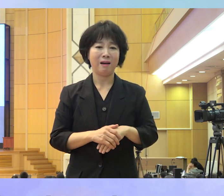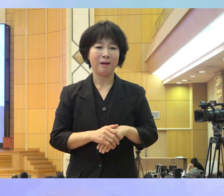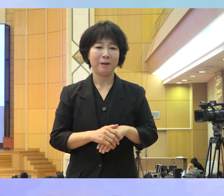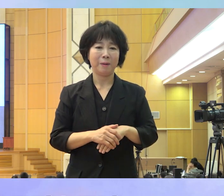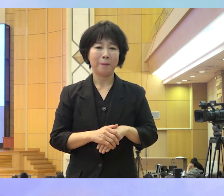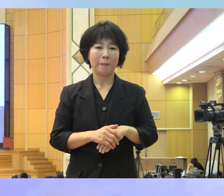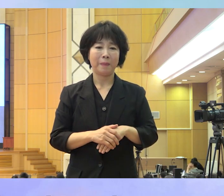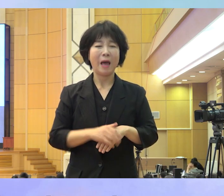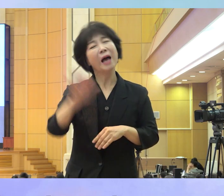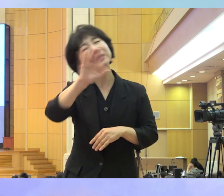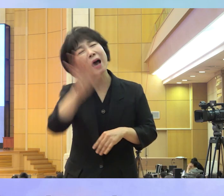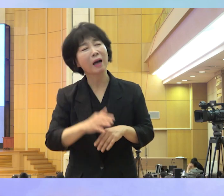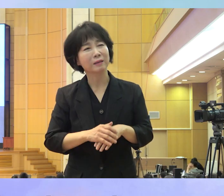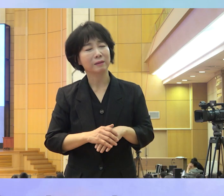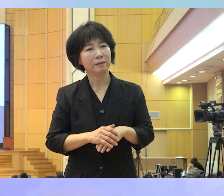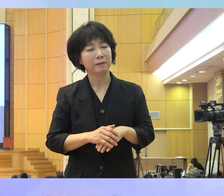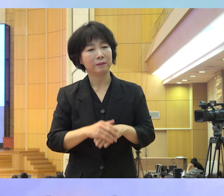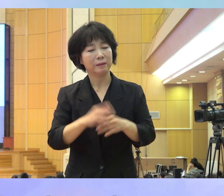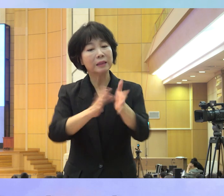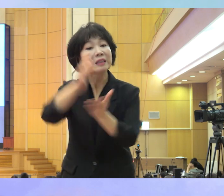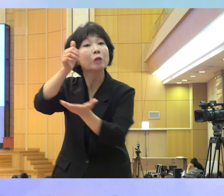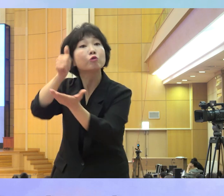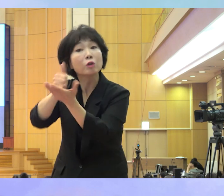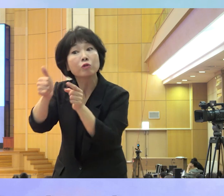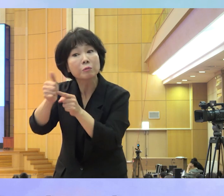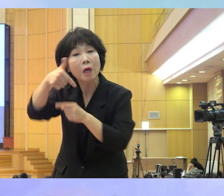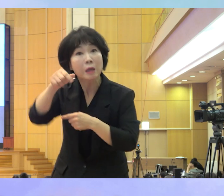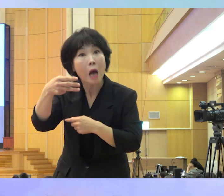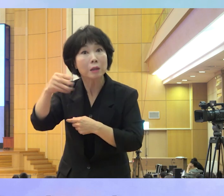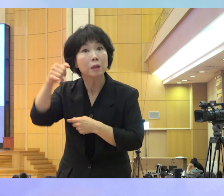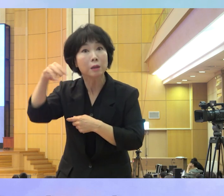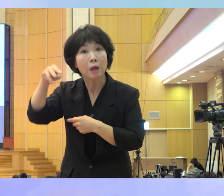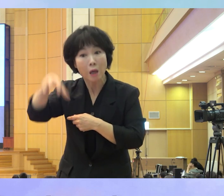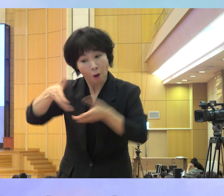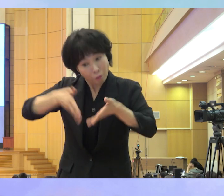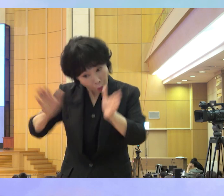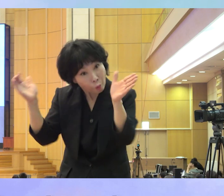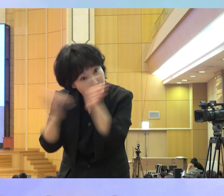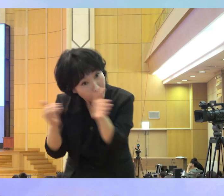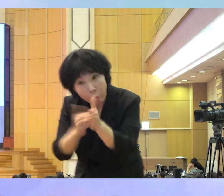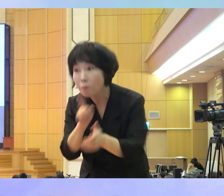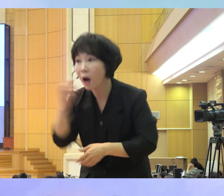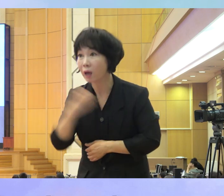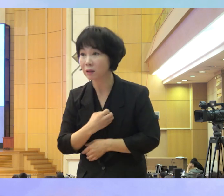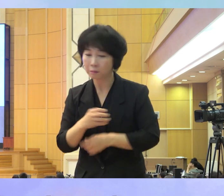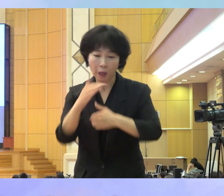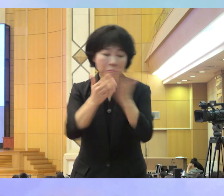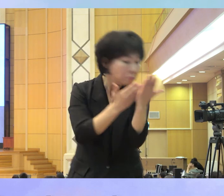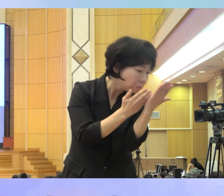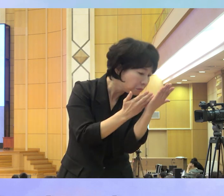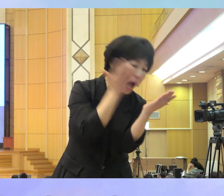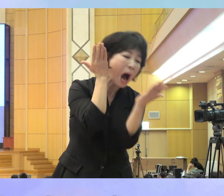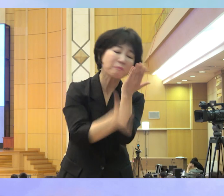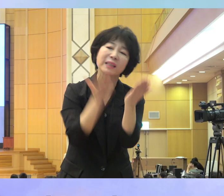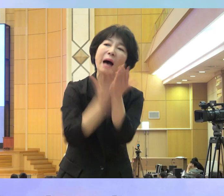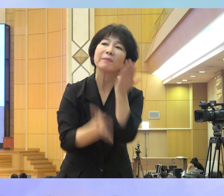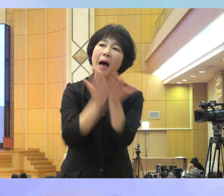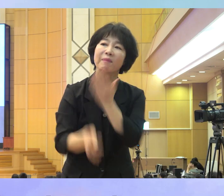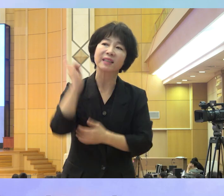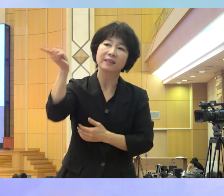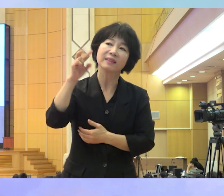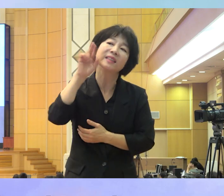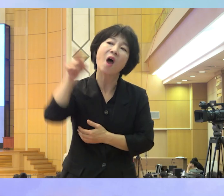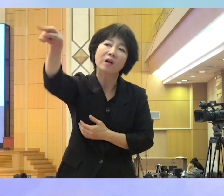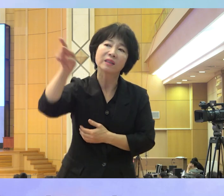얘기가 맞아, 갈릴리에서 나올 수가 없어. 성경에 보면 다윗의 씨